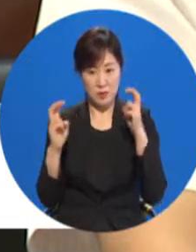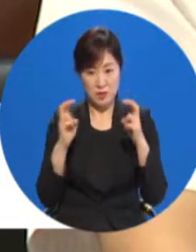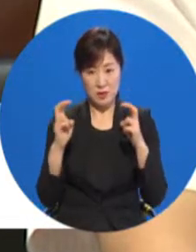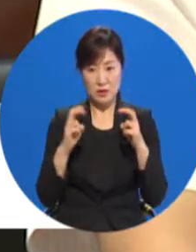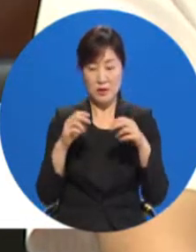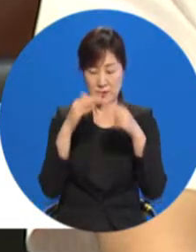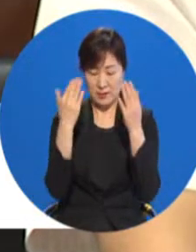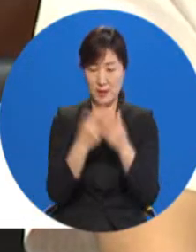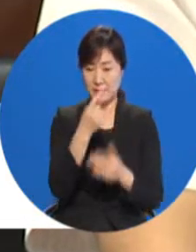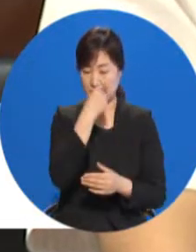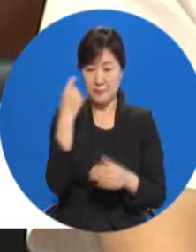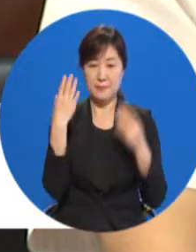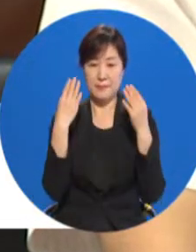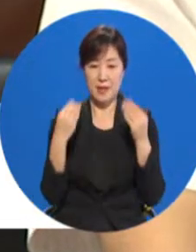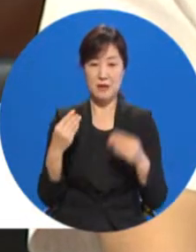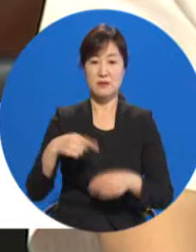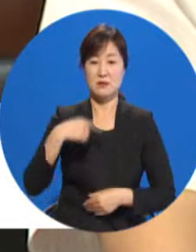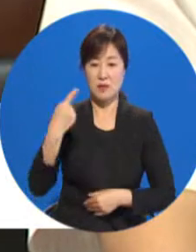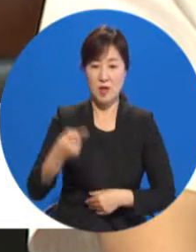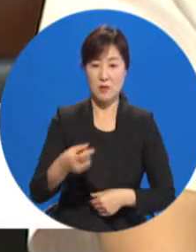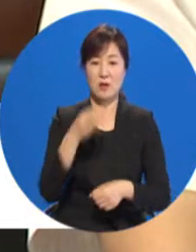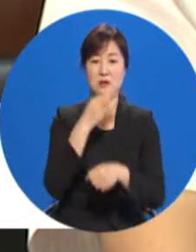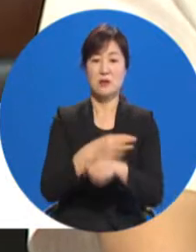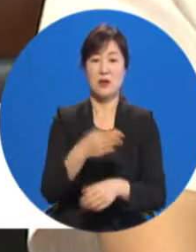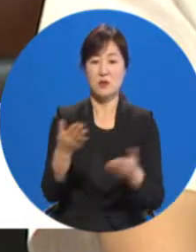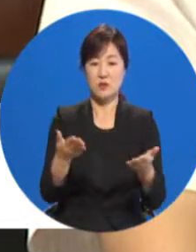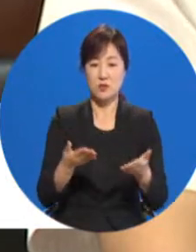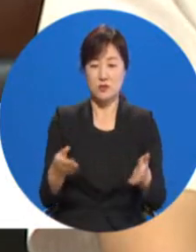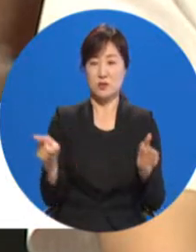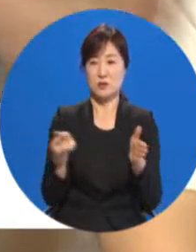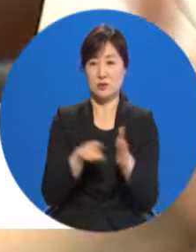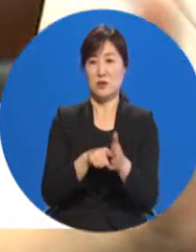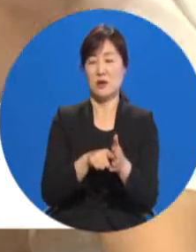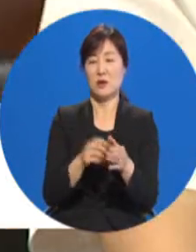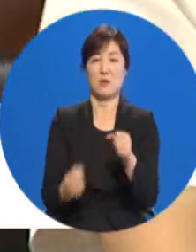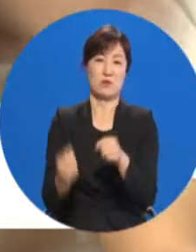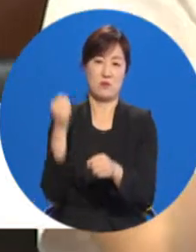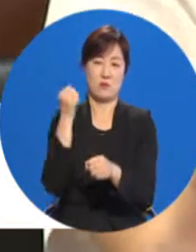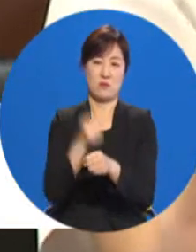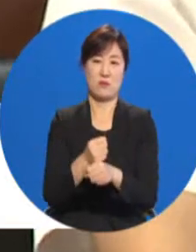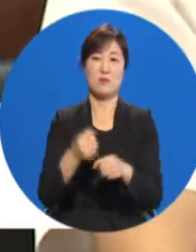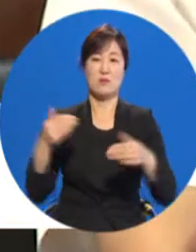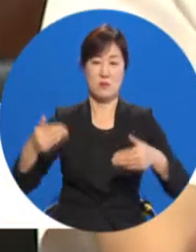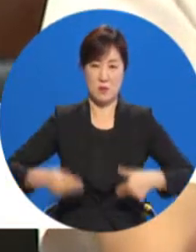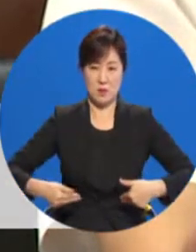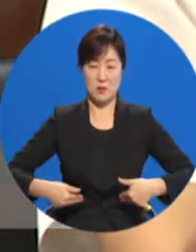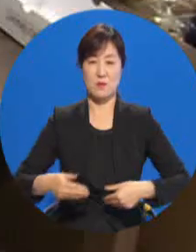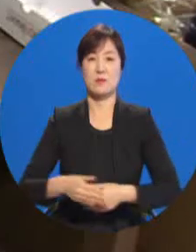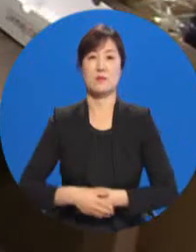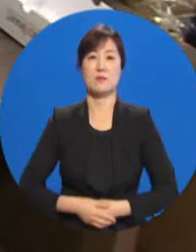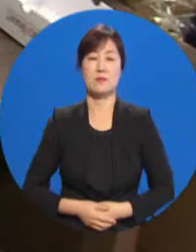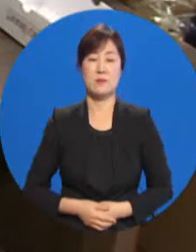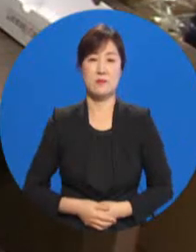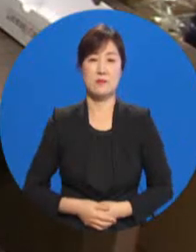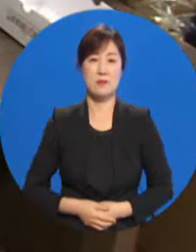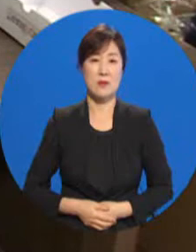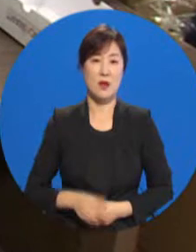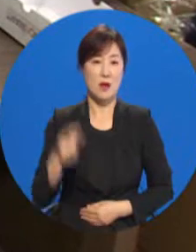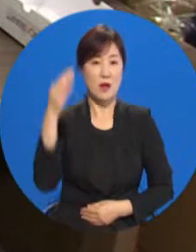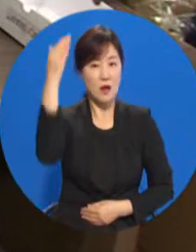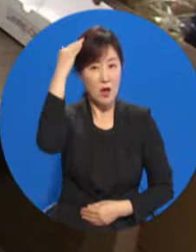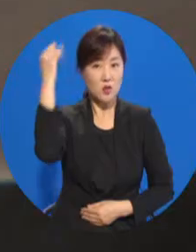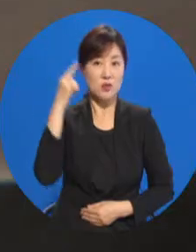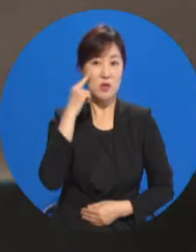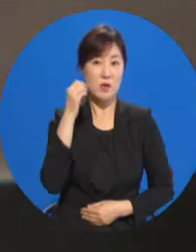다 되고 나면 이걸 구매를 해준다 하는 그런 어떤 신뢰가 딱 갖춰져야 되거든요. 한일